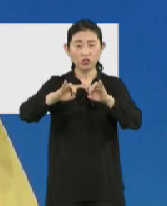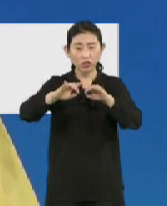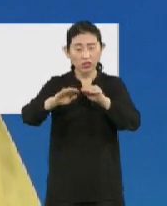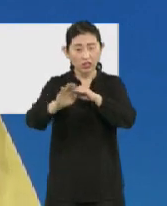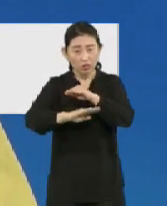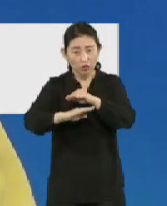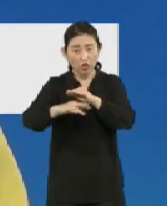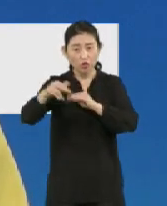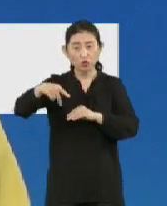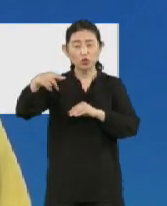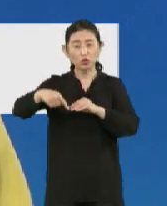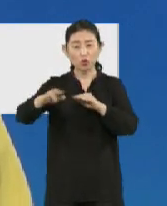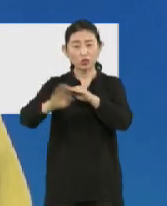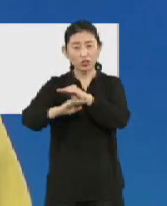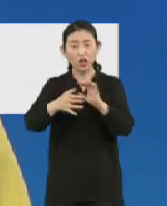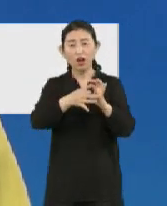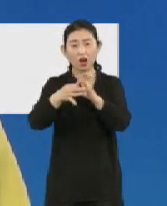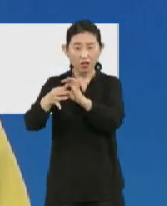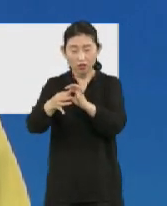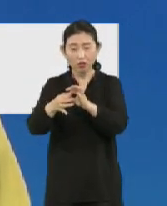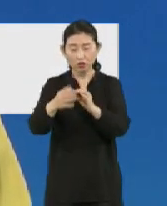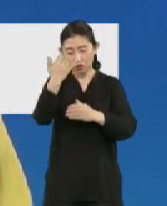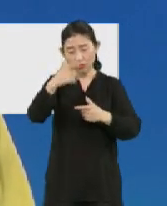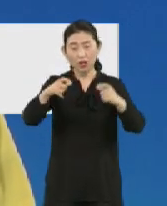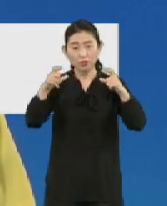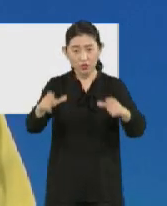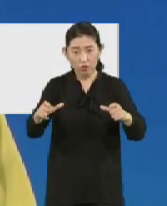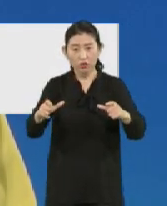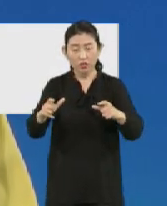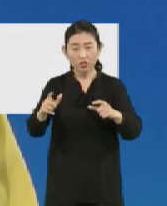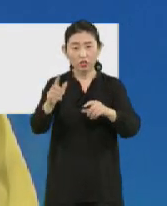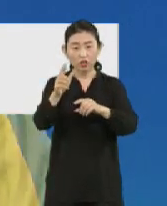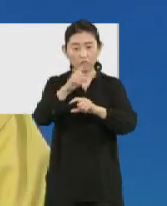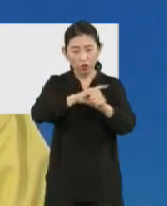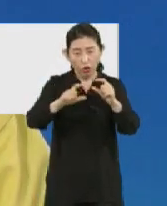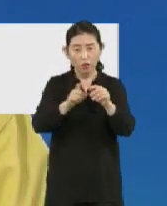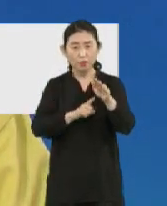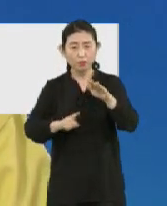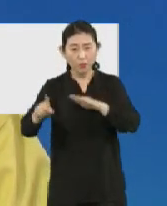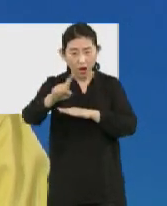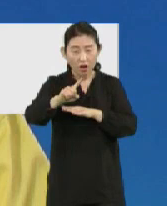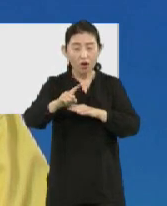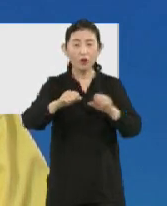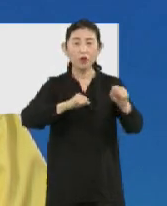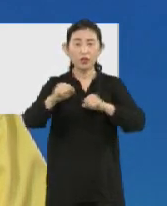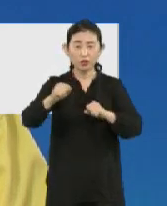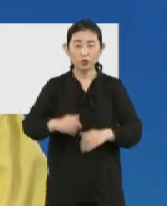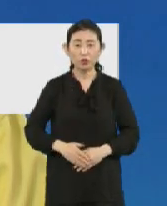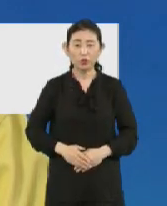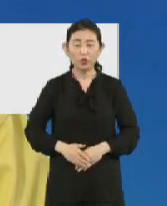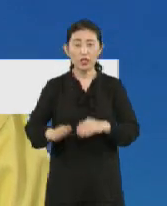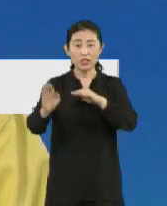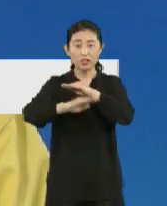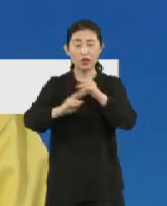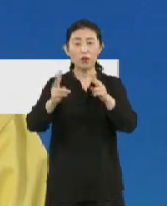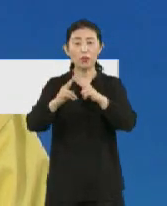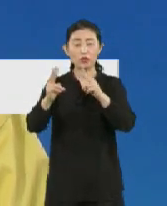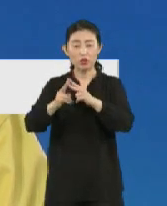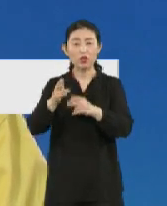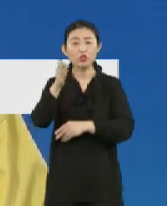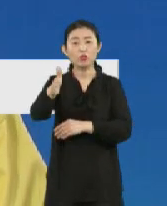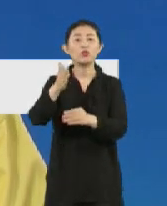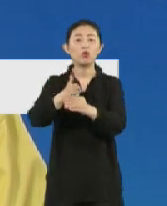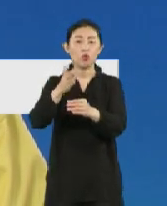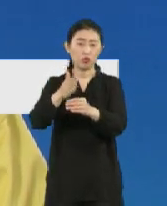자동차 부품 산업에 충남에 선도적 역할을 맡을 것이고 차량 반도체의 허브로 발전할 수